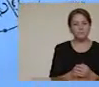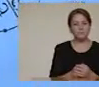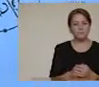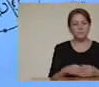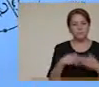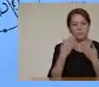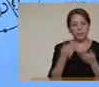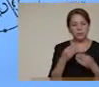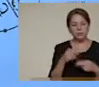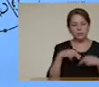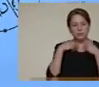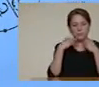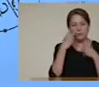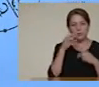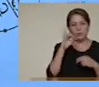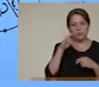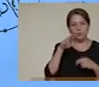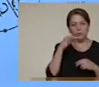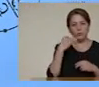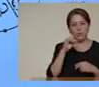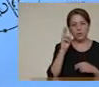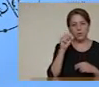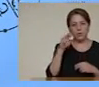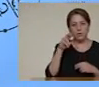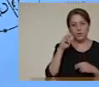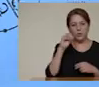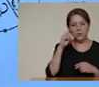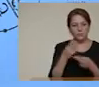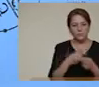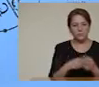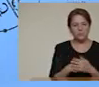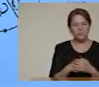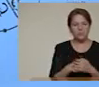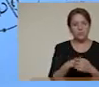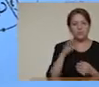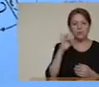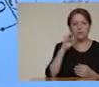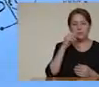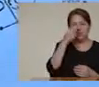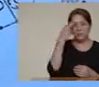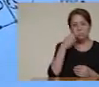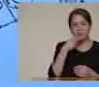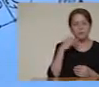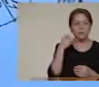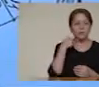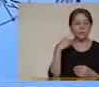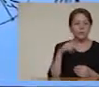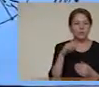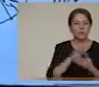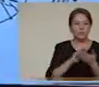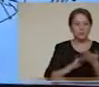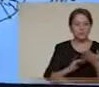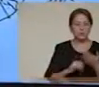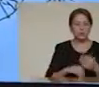Mana e'tibor bering, Yuliy kalendarini tasviri mana Rim raqamlari bilan yozilgan. Albatta, bu